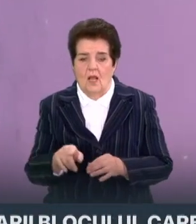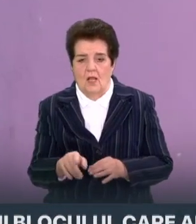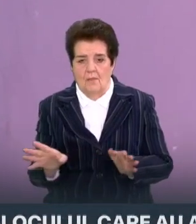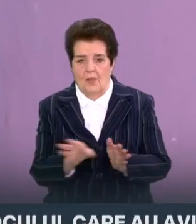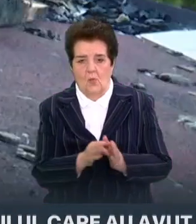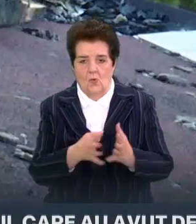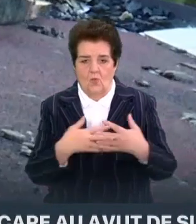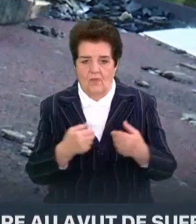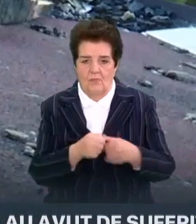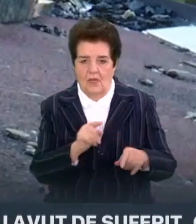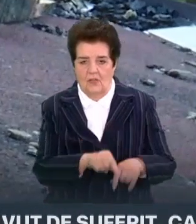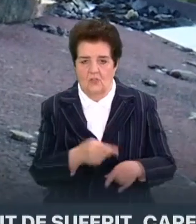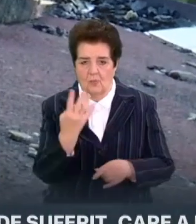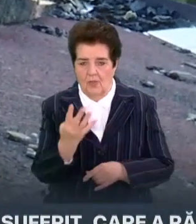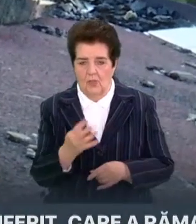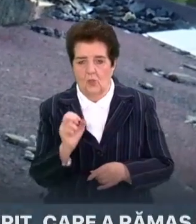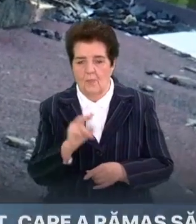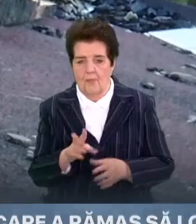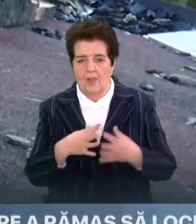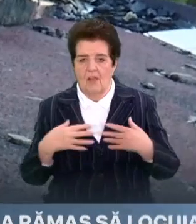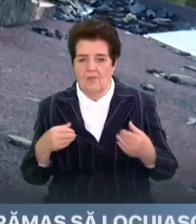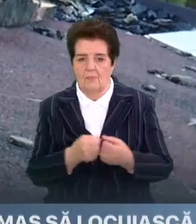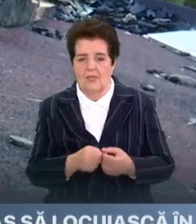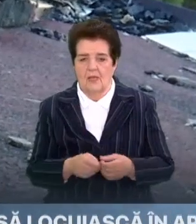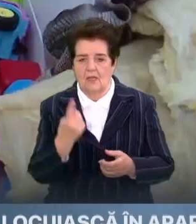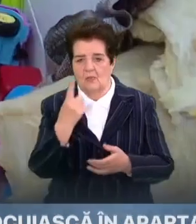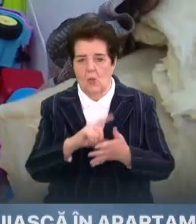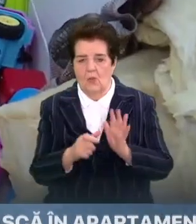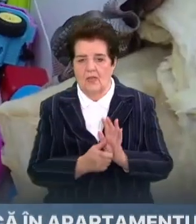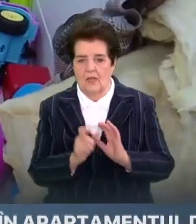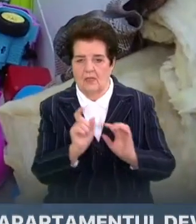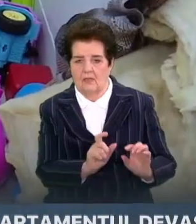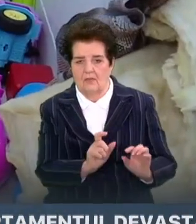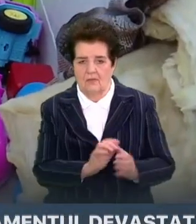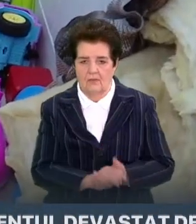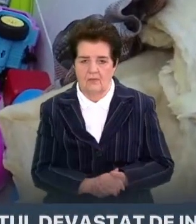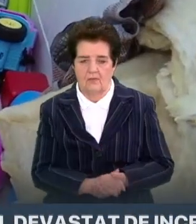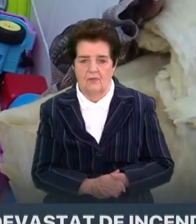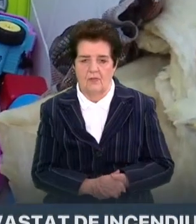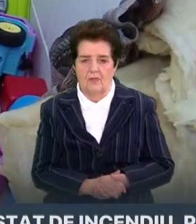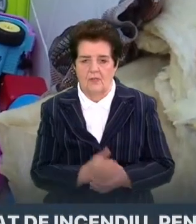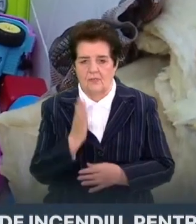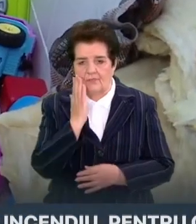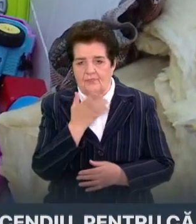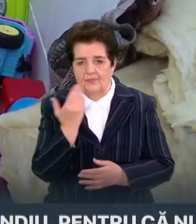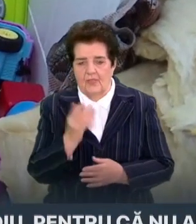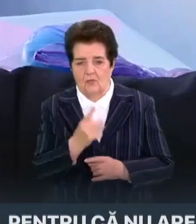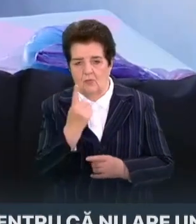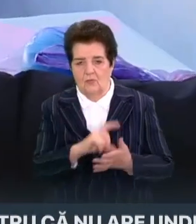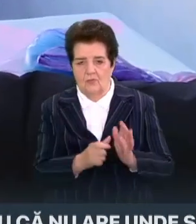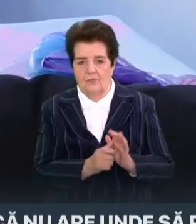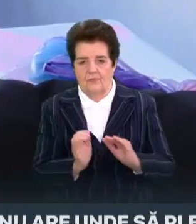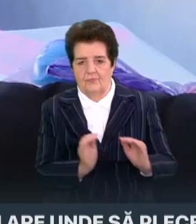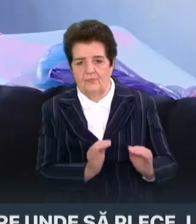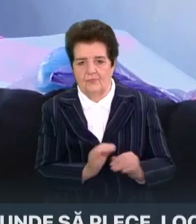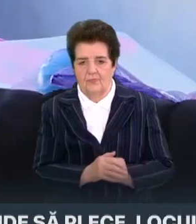cu familia. Toți cei patru membri ai familiei stau într-o odaie. Da, acum deja în dormitorul nostru stăm toți patru. Mi-au